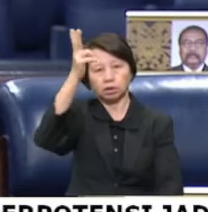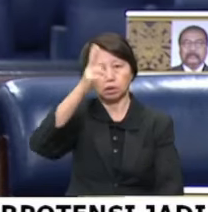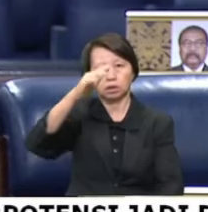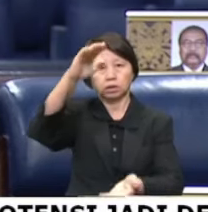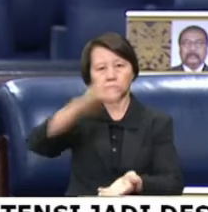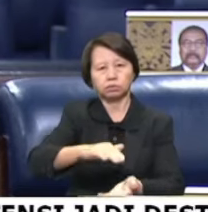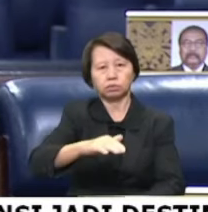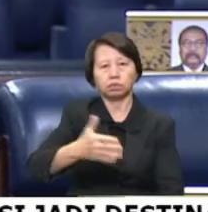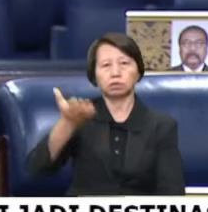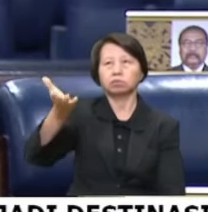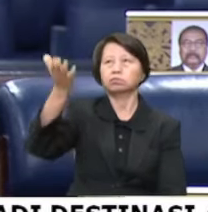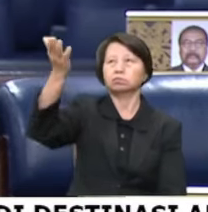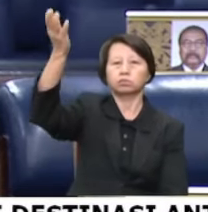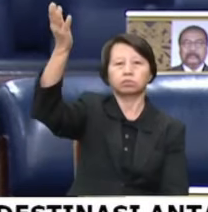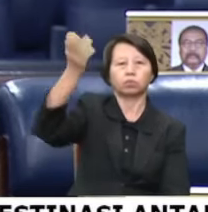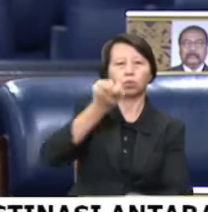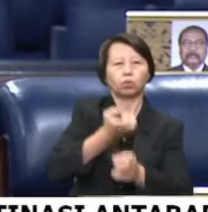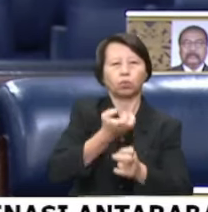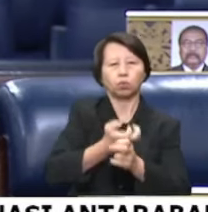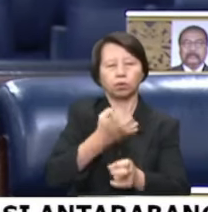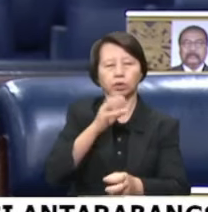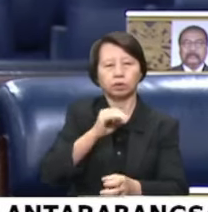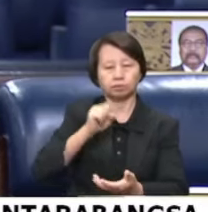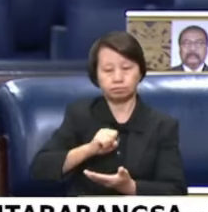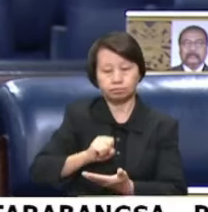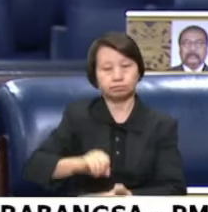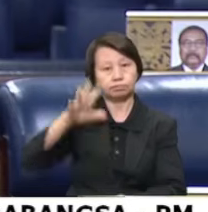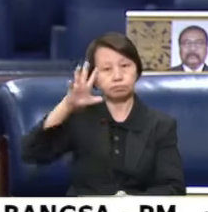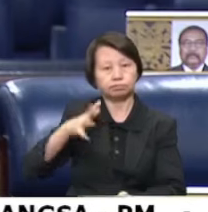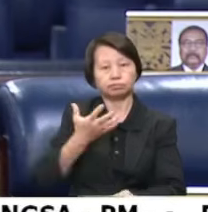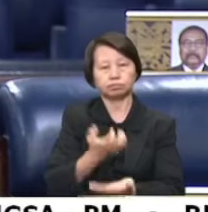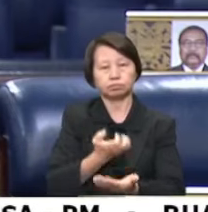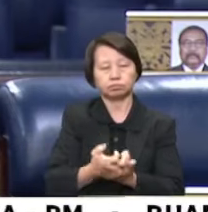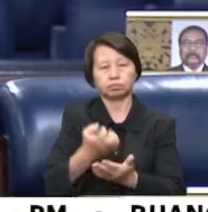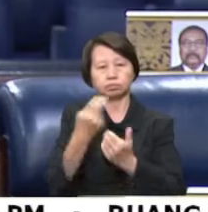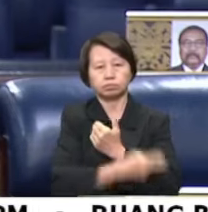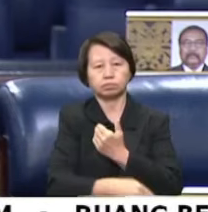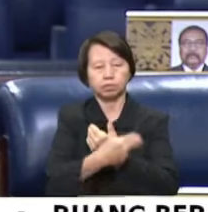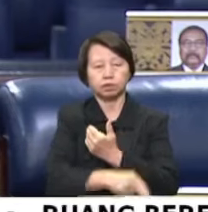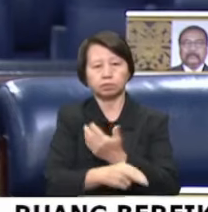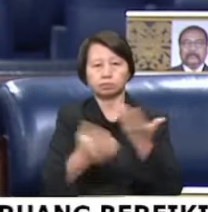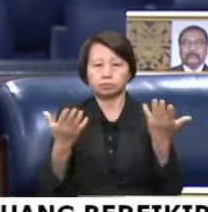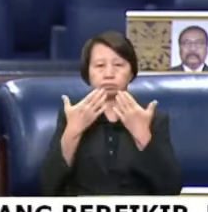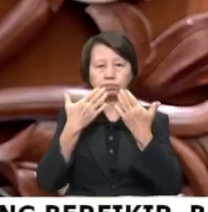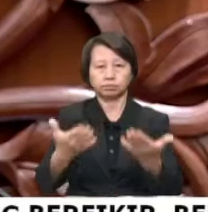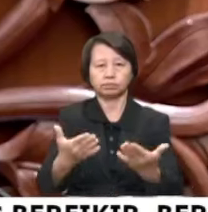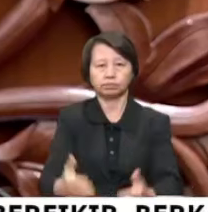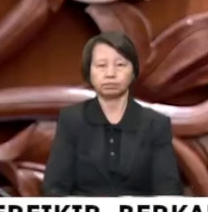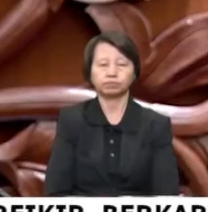mengurangkan birokrasi dan keterisan dan memakmurkan ekonomi negara. Terima kasih. Jempol.